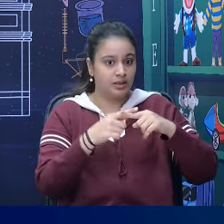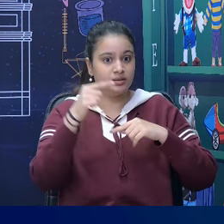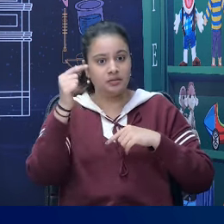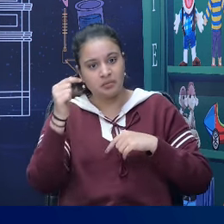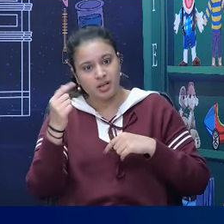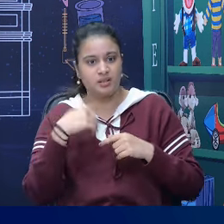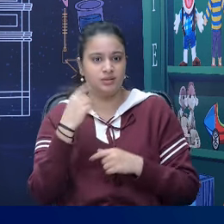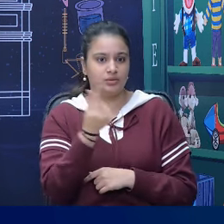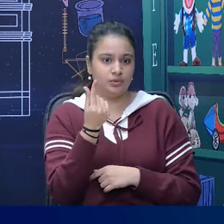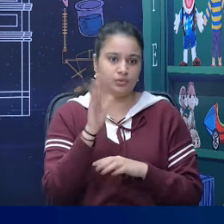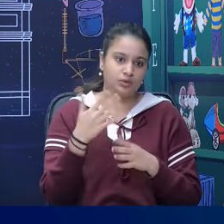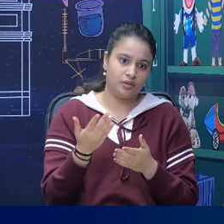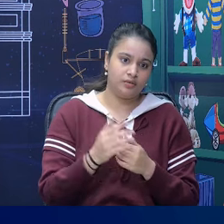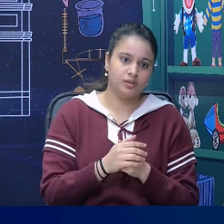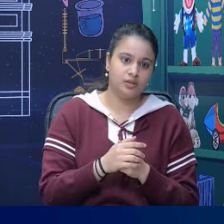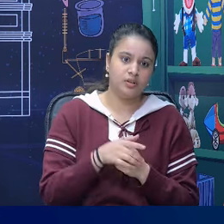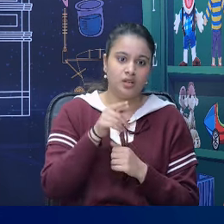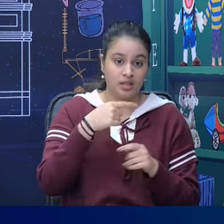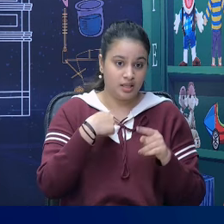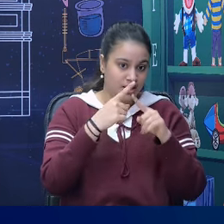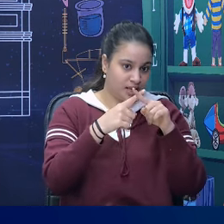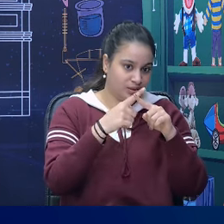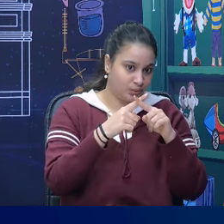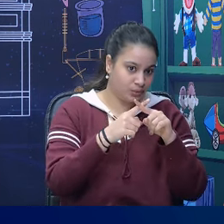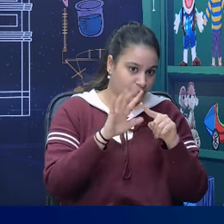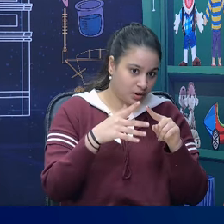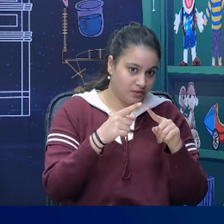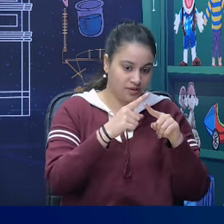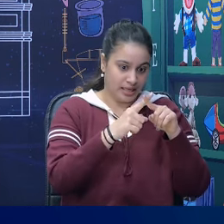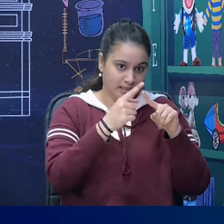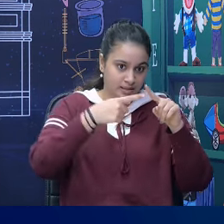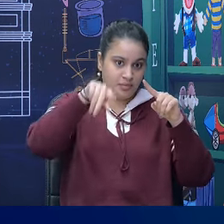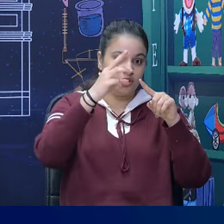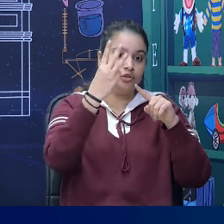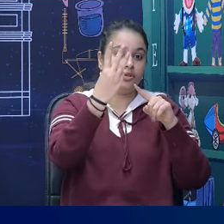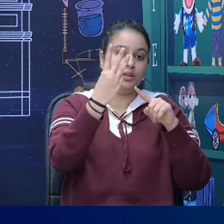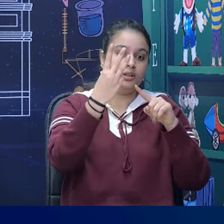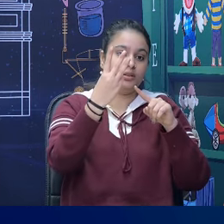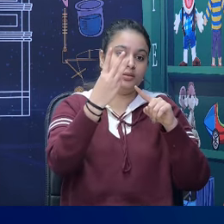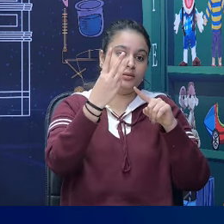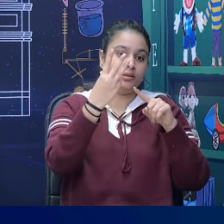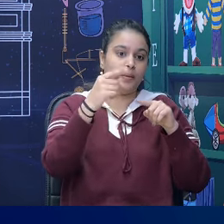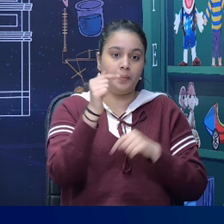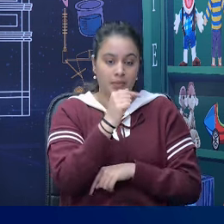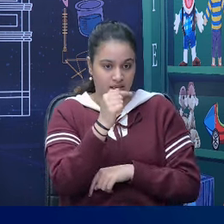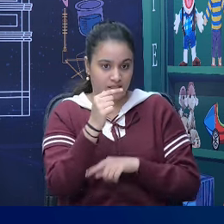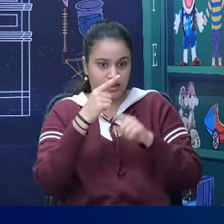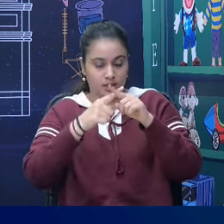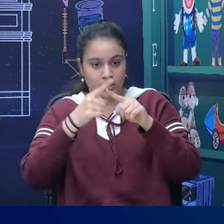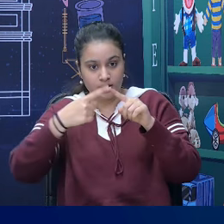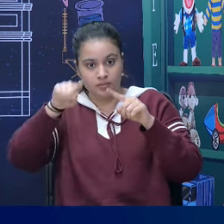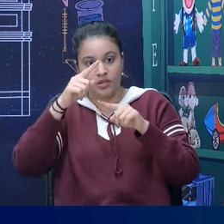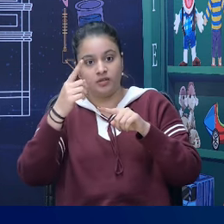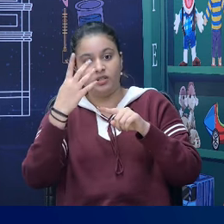सबका इस्तेमाल किया है देखिए यहां पर गुणा आ रही है हमने चार यहां लिखा है जो एक्सप्रेशन एक्स की पावर ती घटा एक्स की पावर